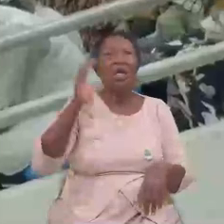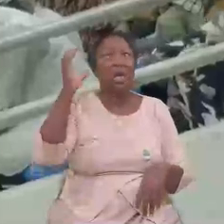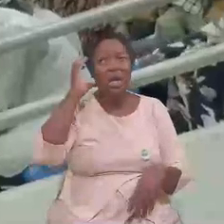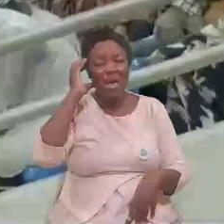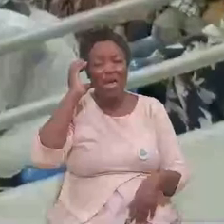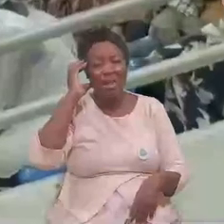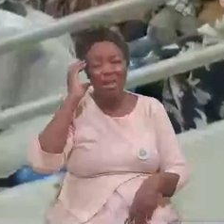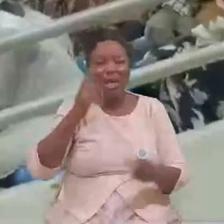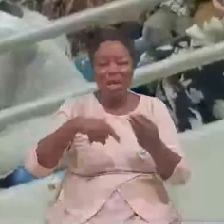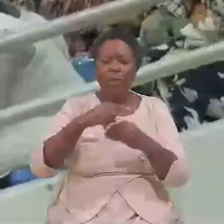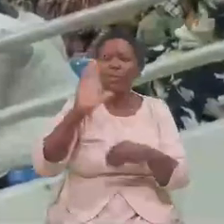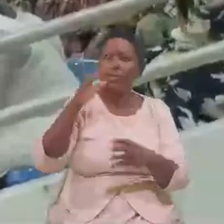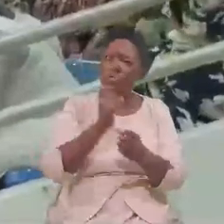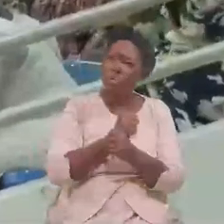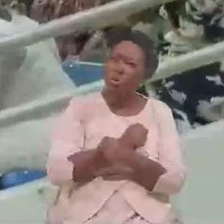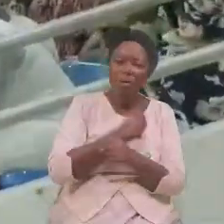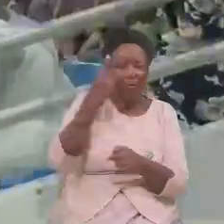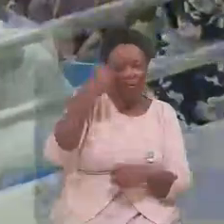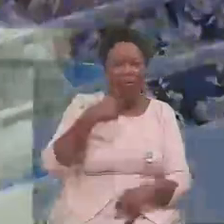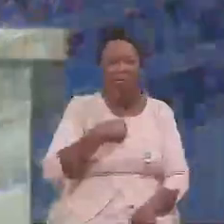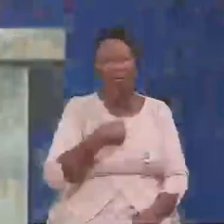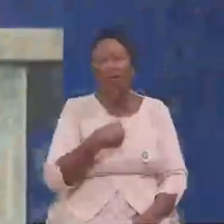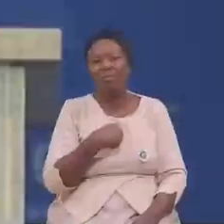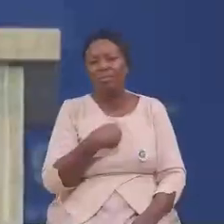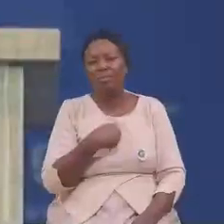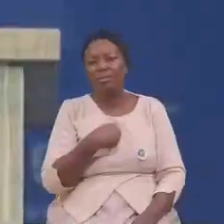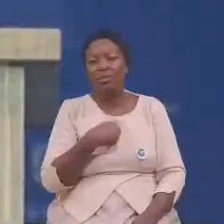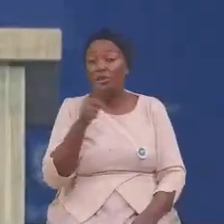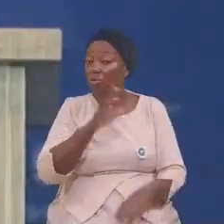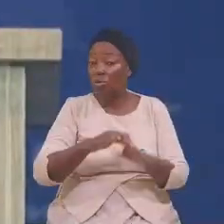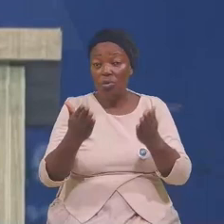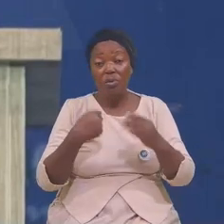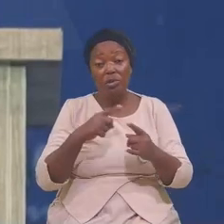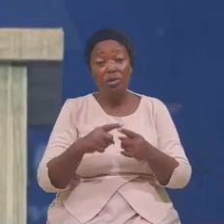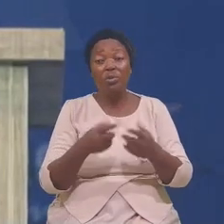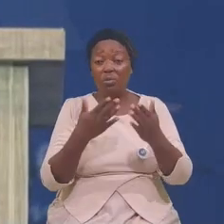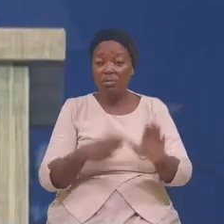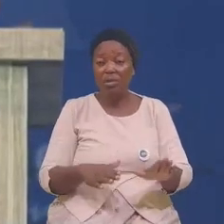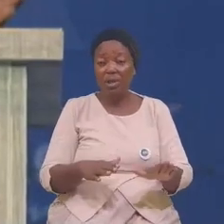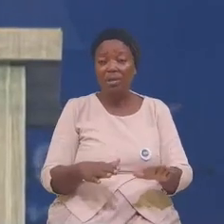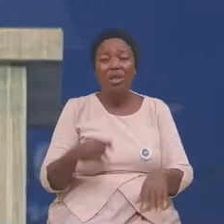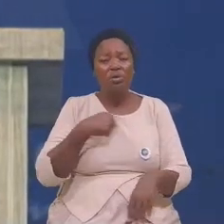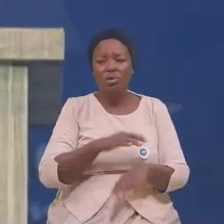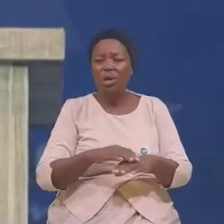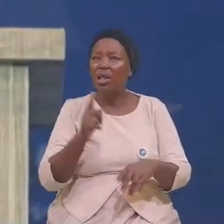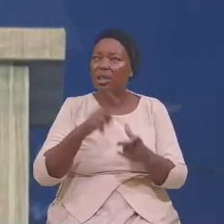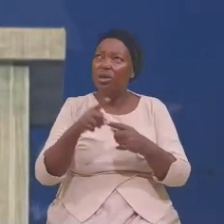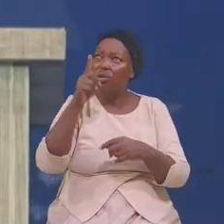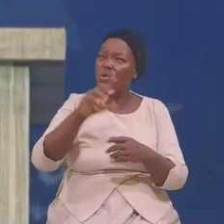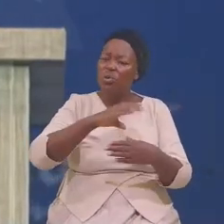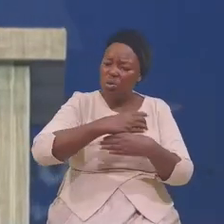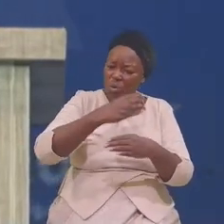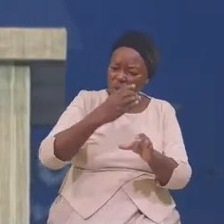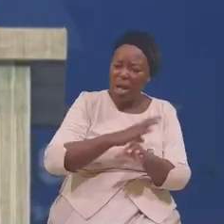Seigneur, j'ai entendu parler de ton amour pour moi. Tu ne veux pas que je périsse. Et tu as créé et tu